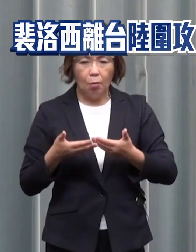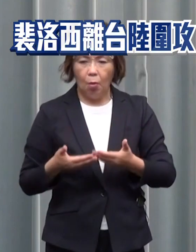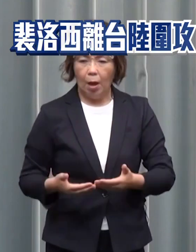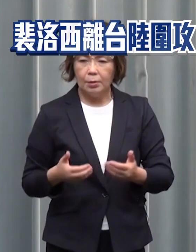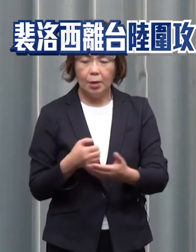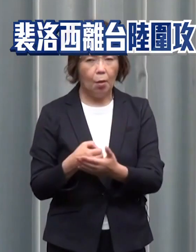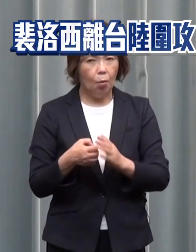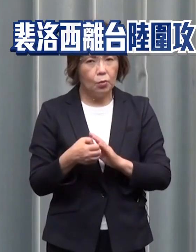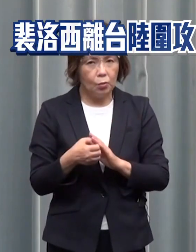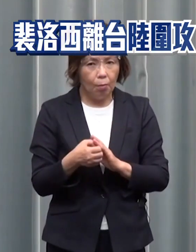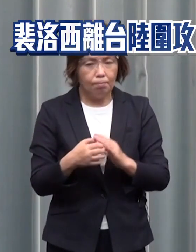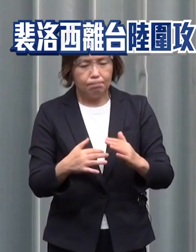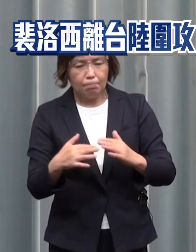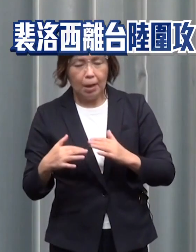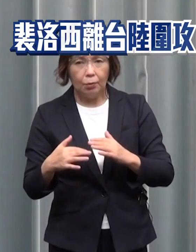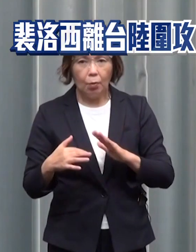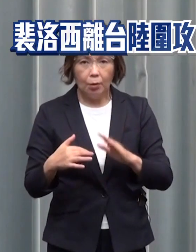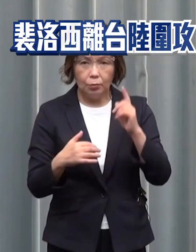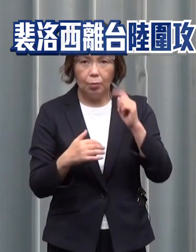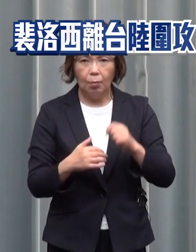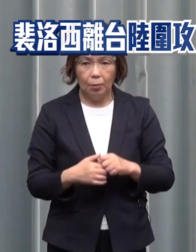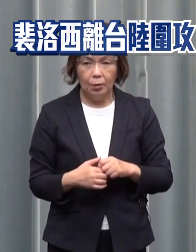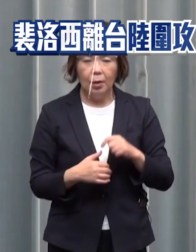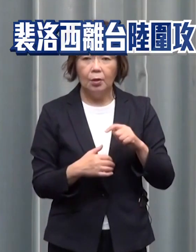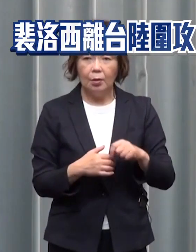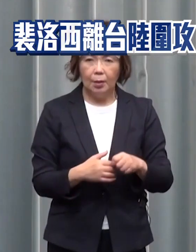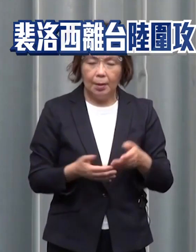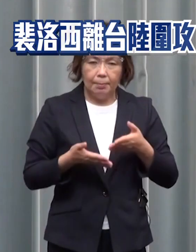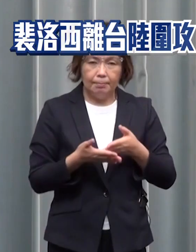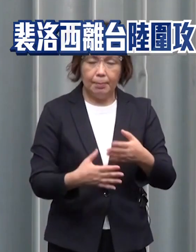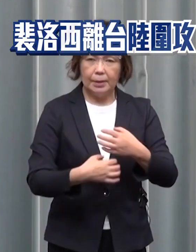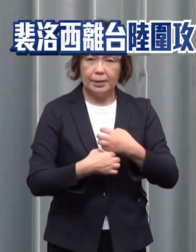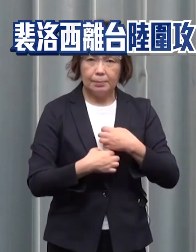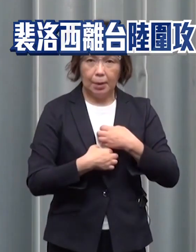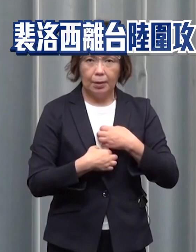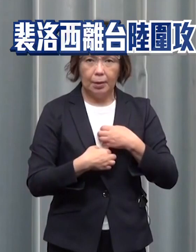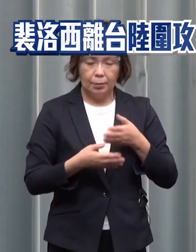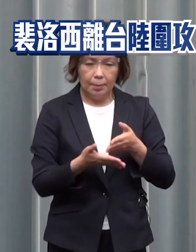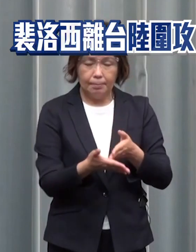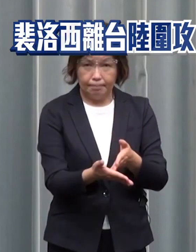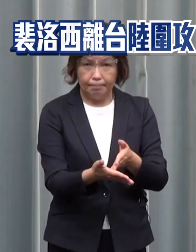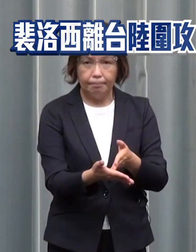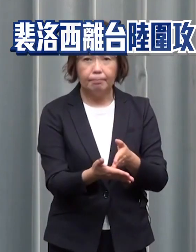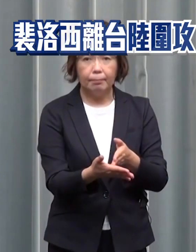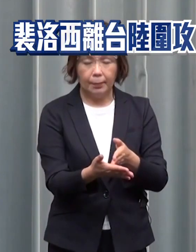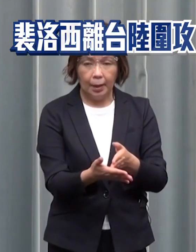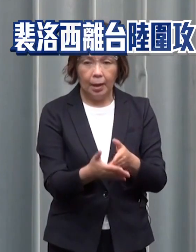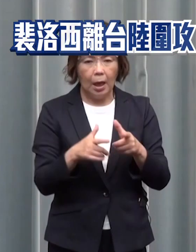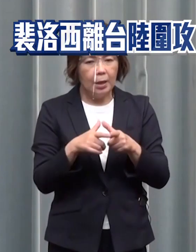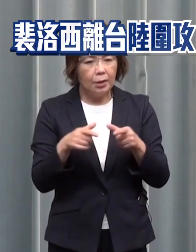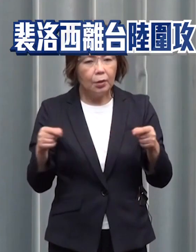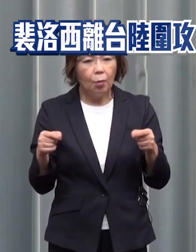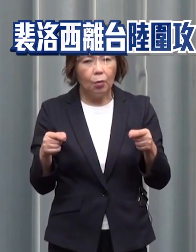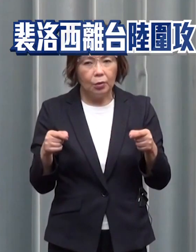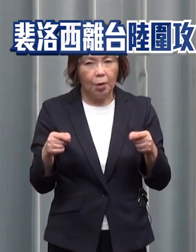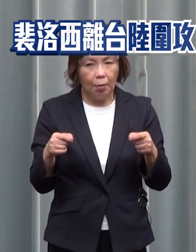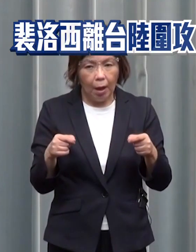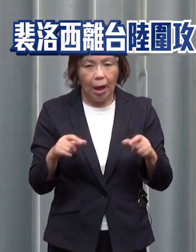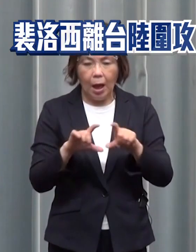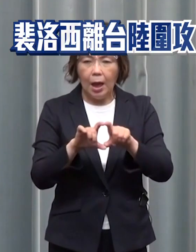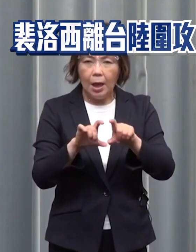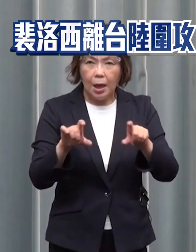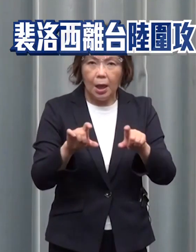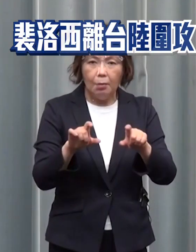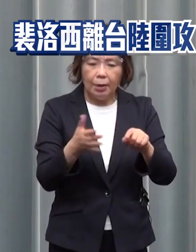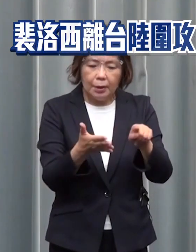考えており、その点からも重大な懸念を有しています。我が国として改めて両岸問題の平和的な解